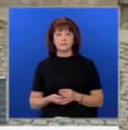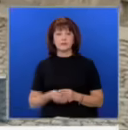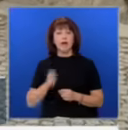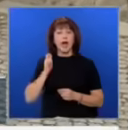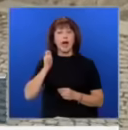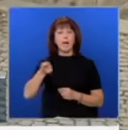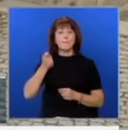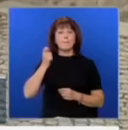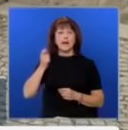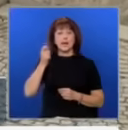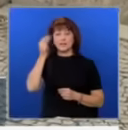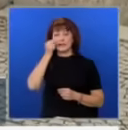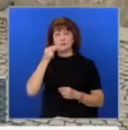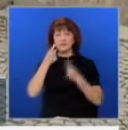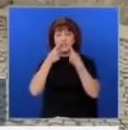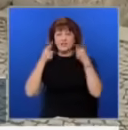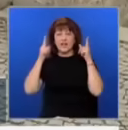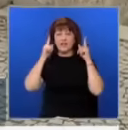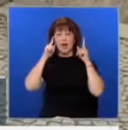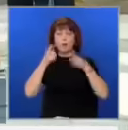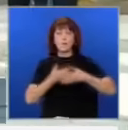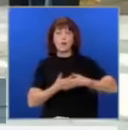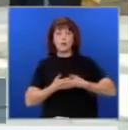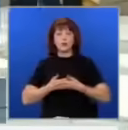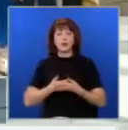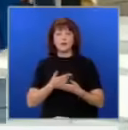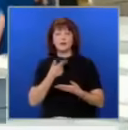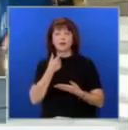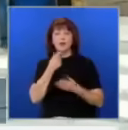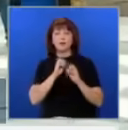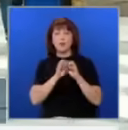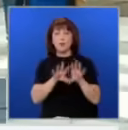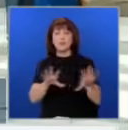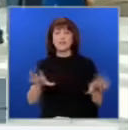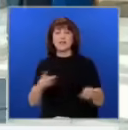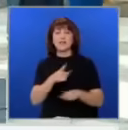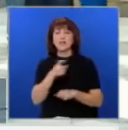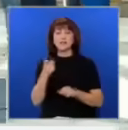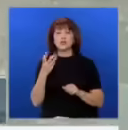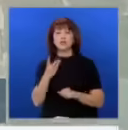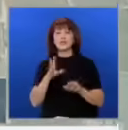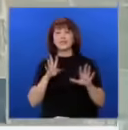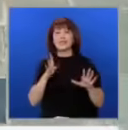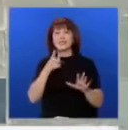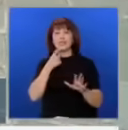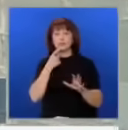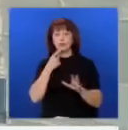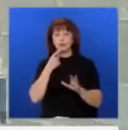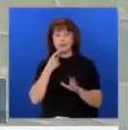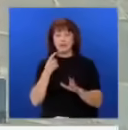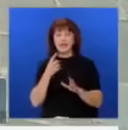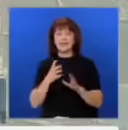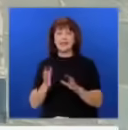Камбаните на катедралния храм Света Богородица възвестили преди 139 години съединението и днес събраха пловдивчани. Преди